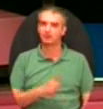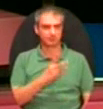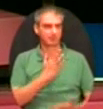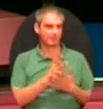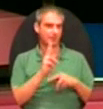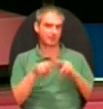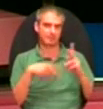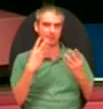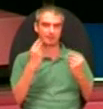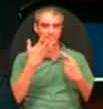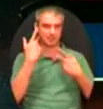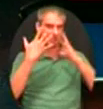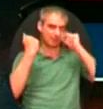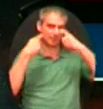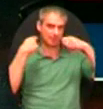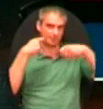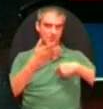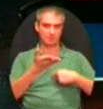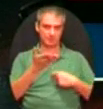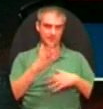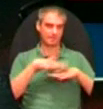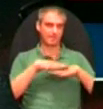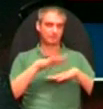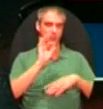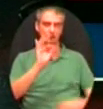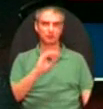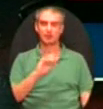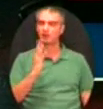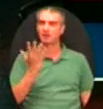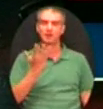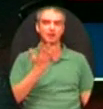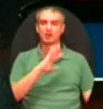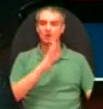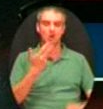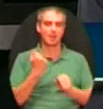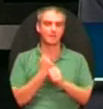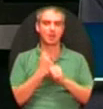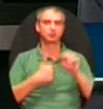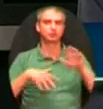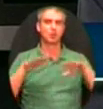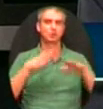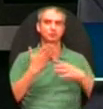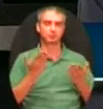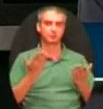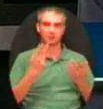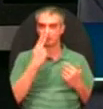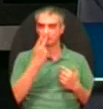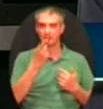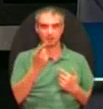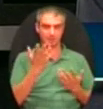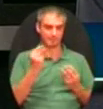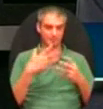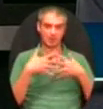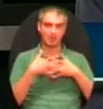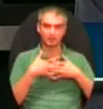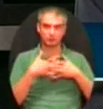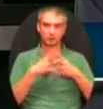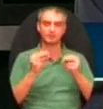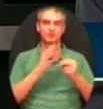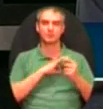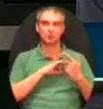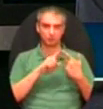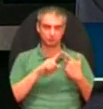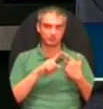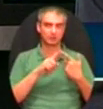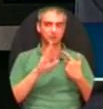התעסקת הרבה, היית דיפלומט, אתה דיפלומט במקצועך. איך כל הפעילות הזאת של ראש הממשלה נראית לך? עם ארצות הברית, עם